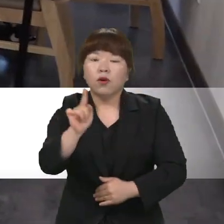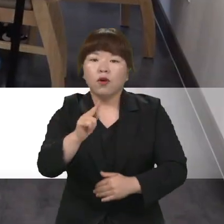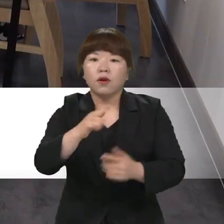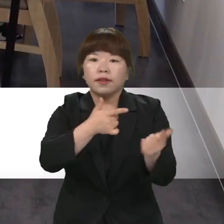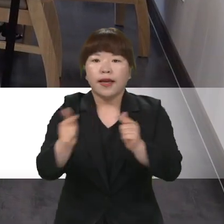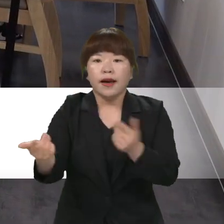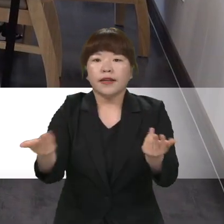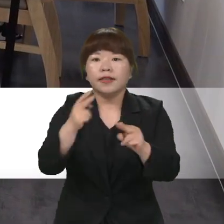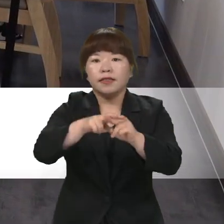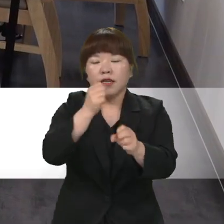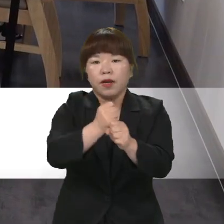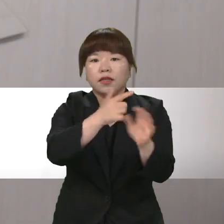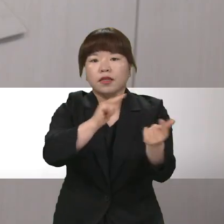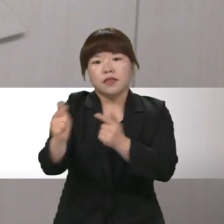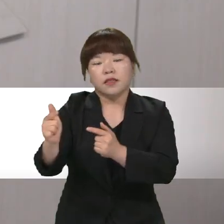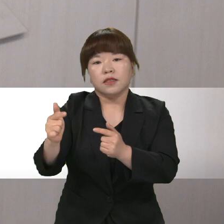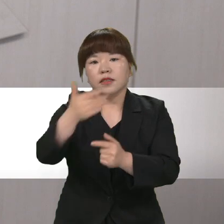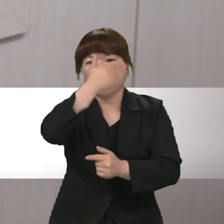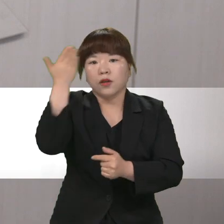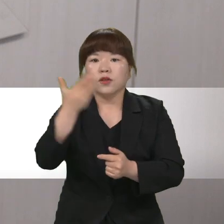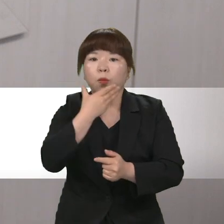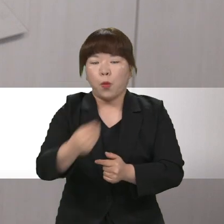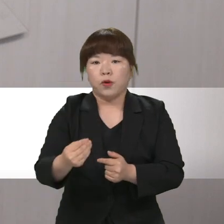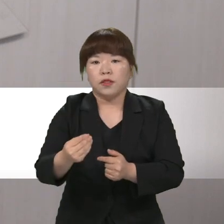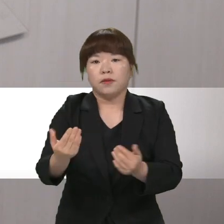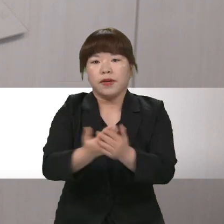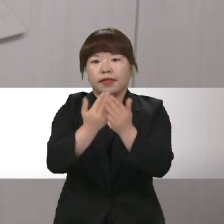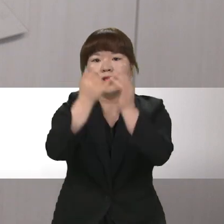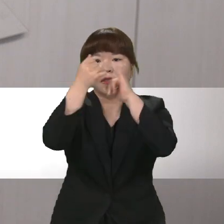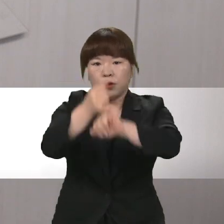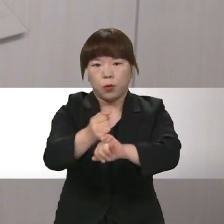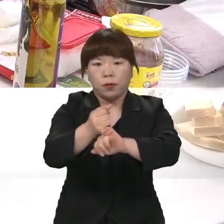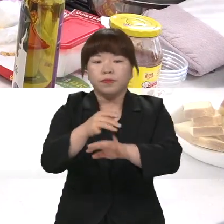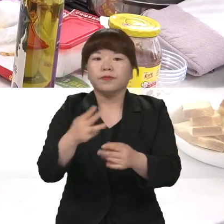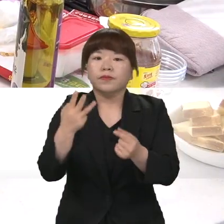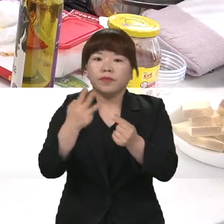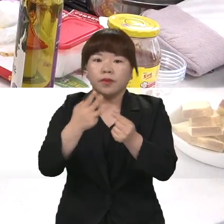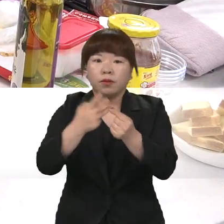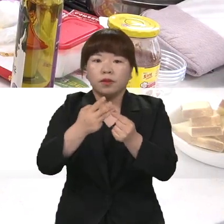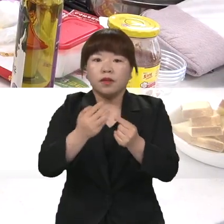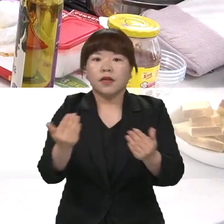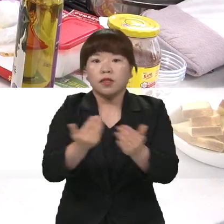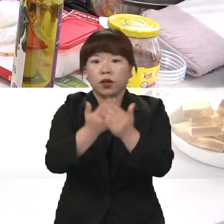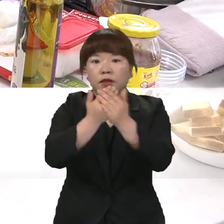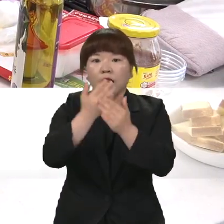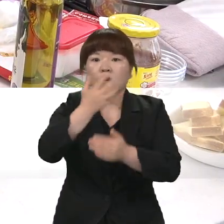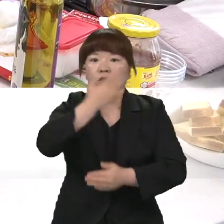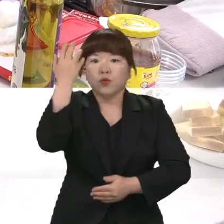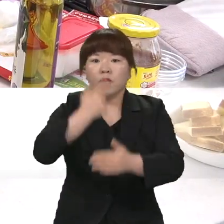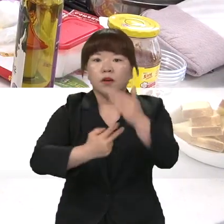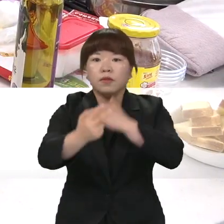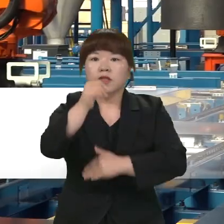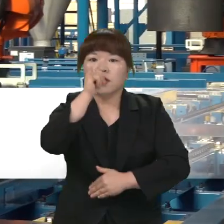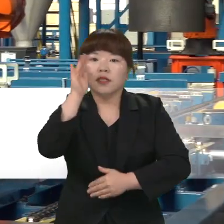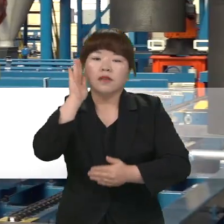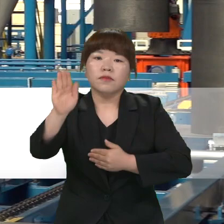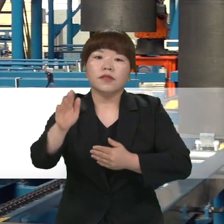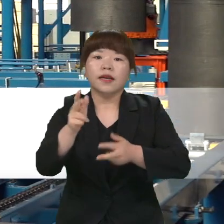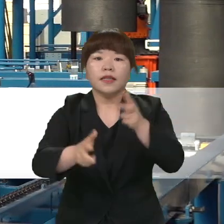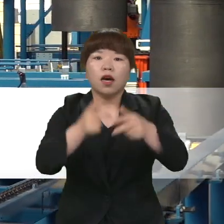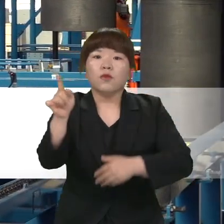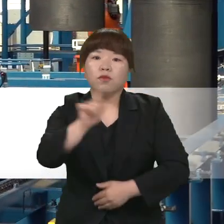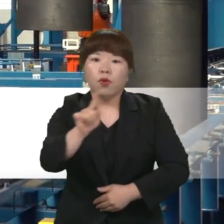청년 일자리를 만드는 등 청년 복지 강화를 약속했습니다 성장 꿈과 비전이 있는 미래 산업은